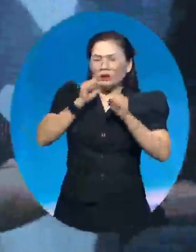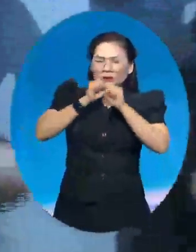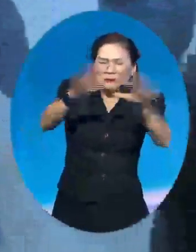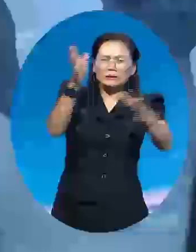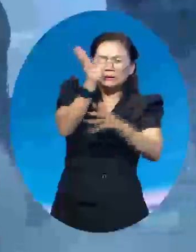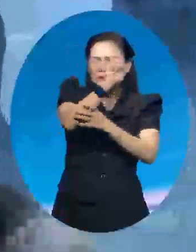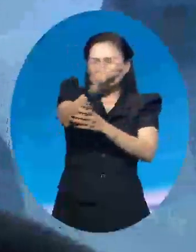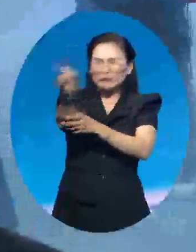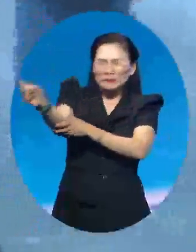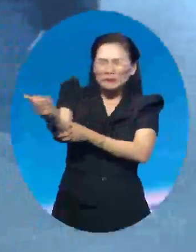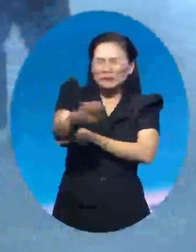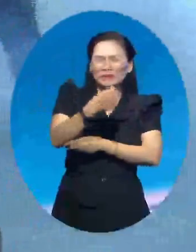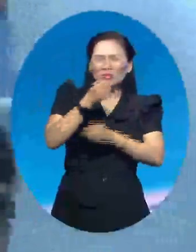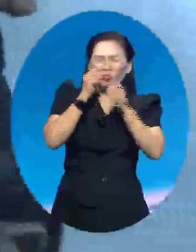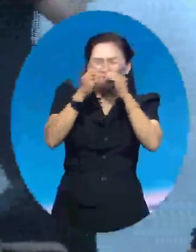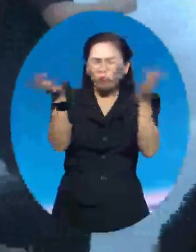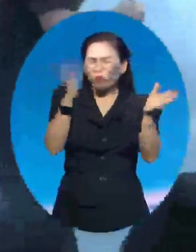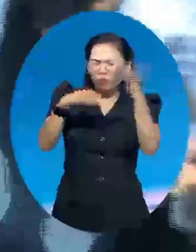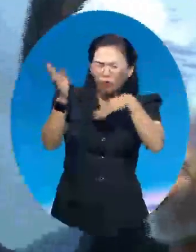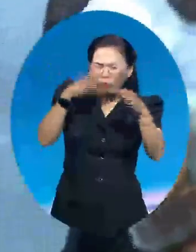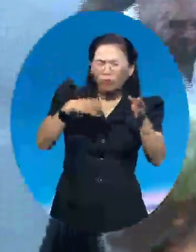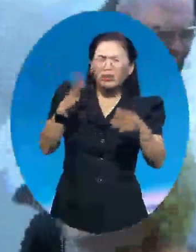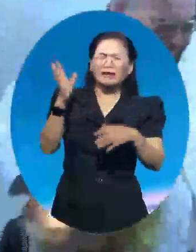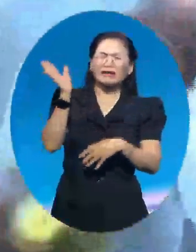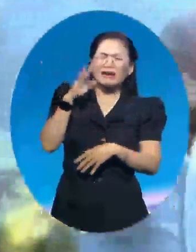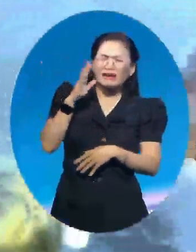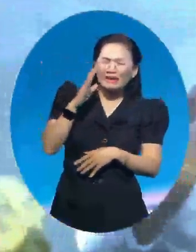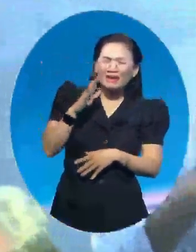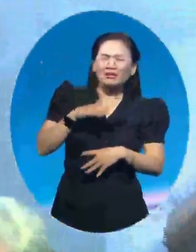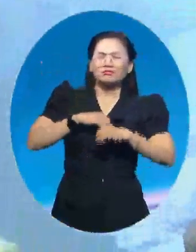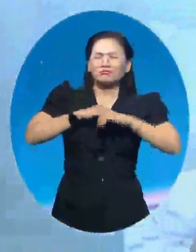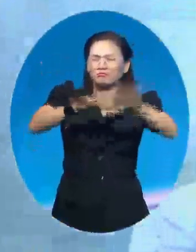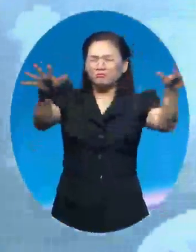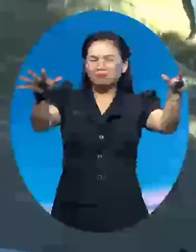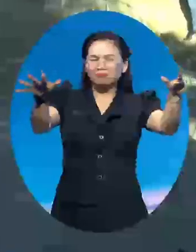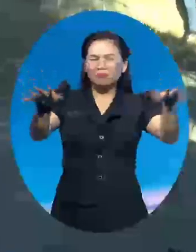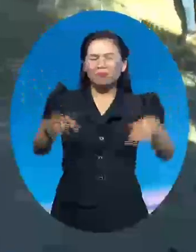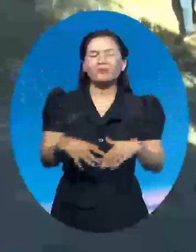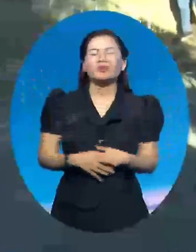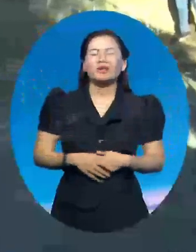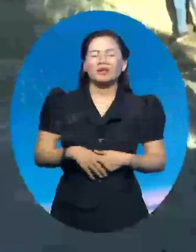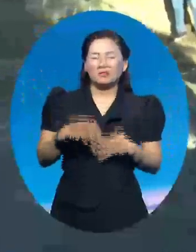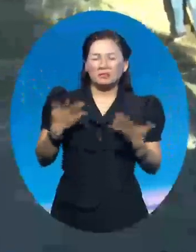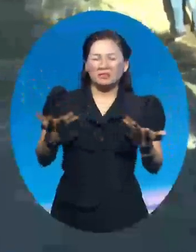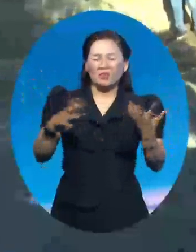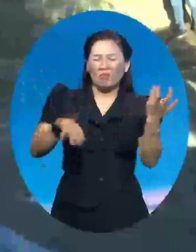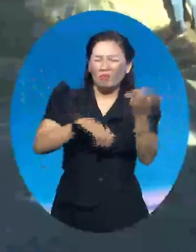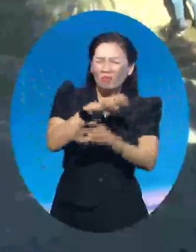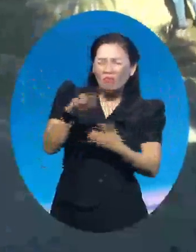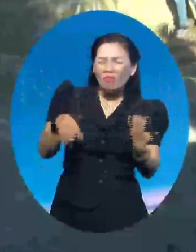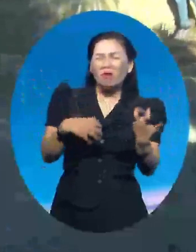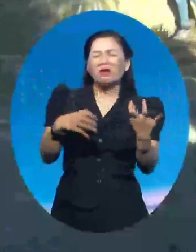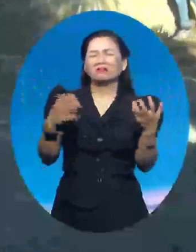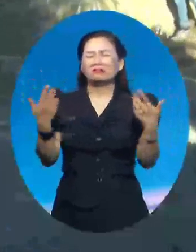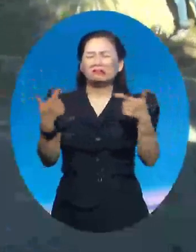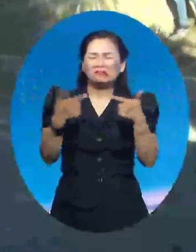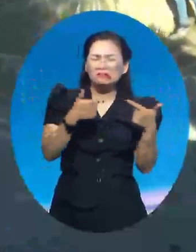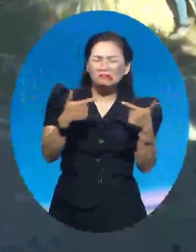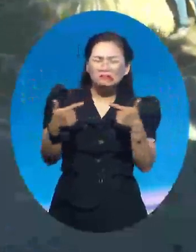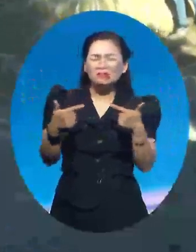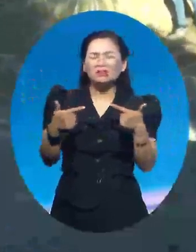cây. Nagorno-Karabakh là vùng lãnh thổ được quốc tế công nhận là thuộc Azerbaijan, nhưng có đa số dân là người gốc